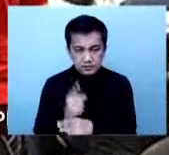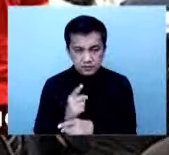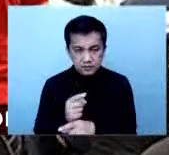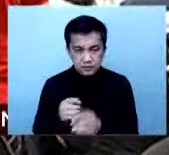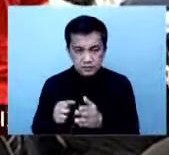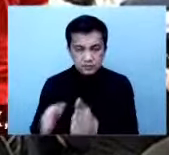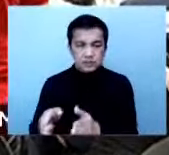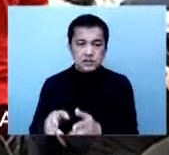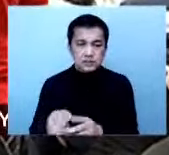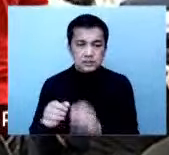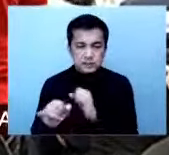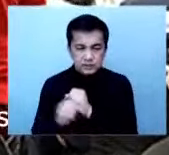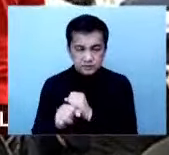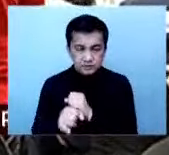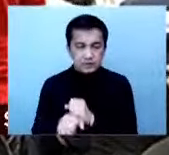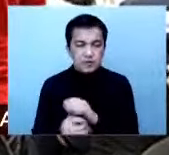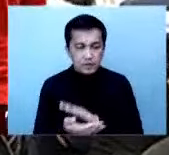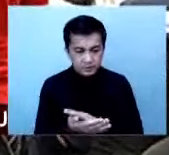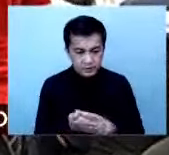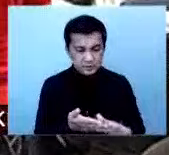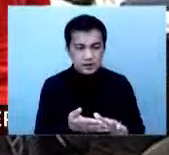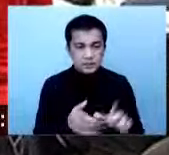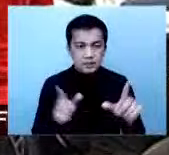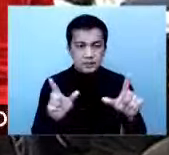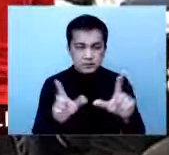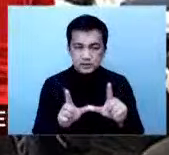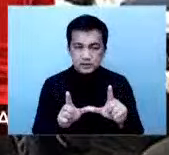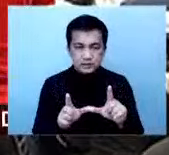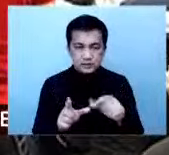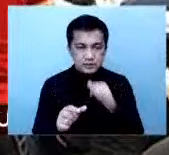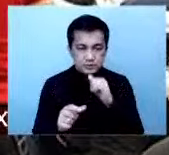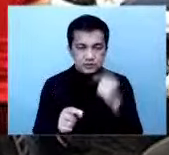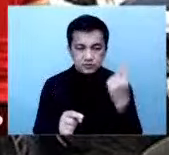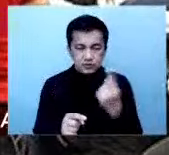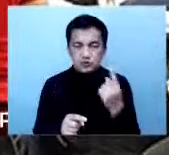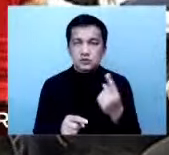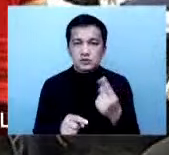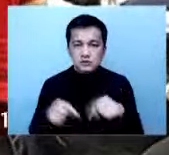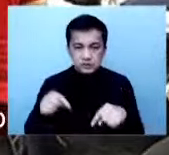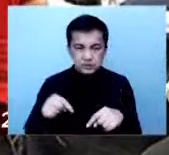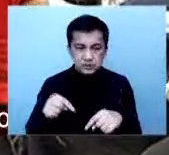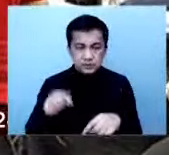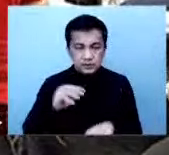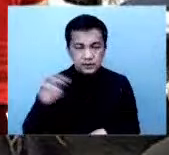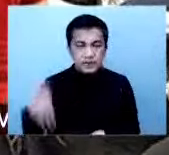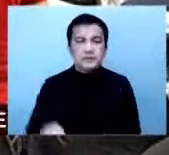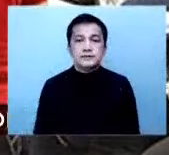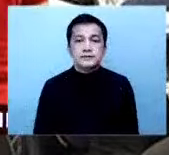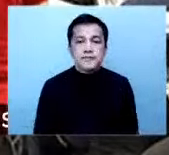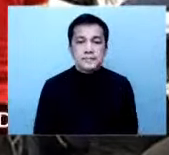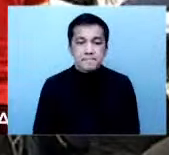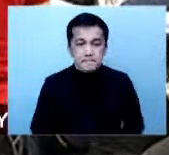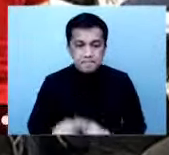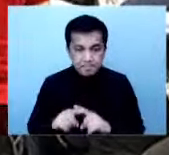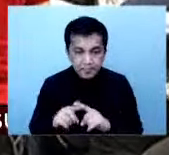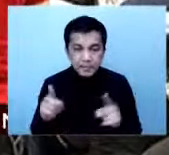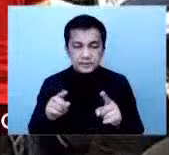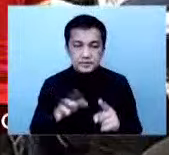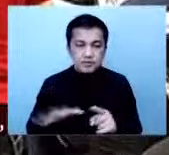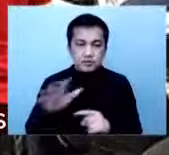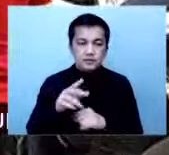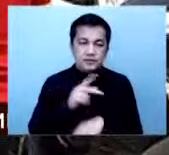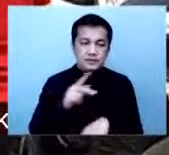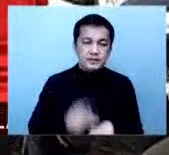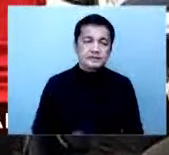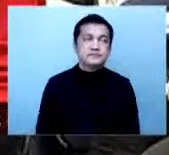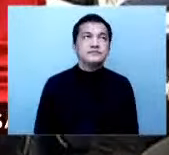gpne maayos na prangkisa hindi lamang po dito sa kalakhang Maynila kundi sa buong bansa